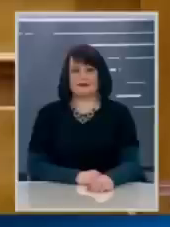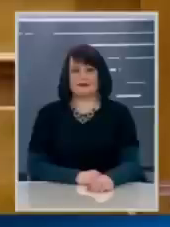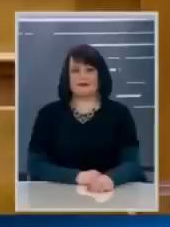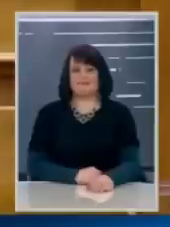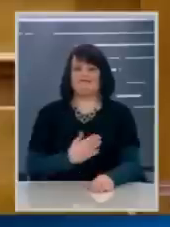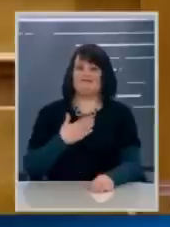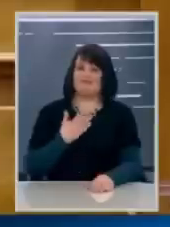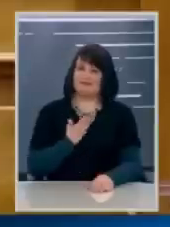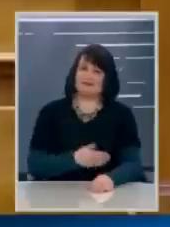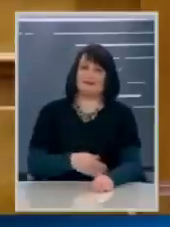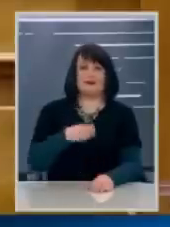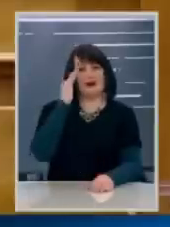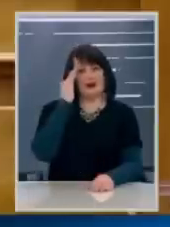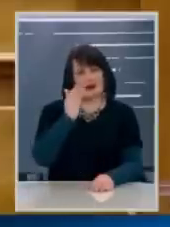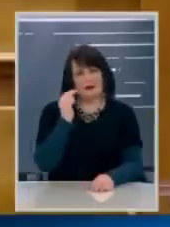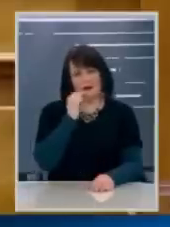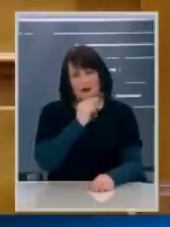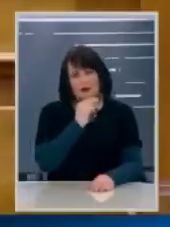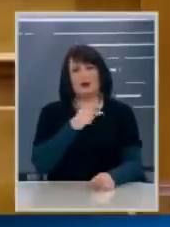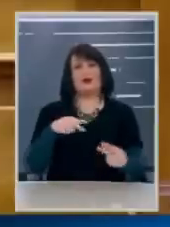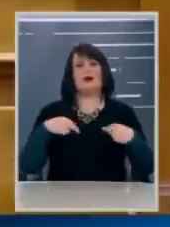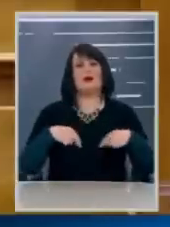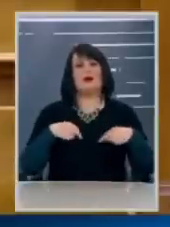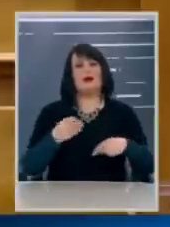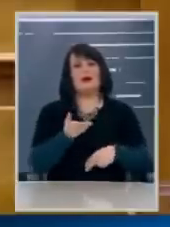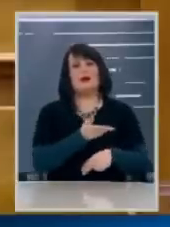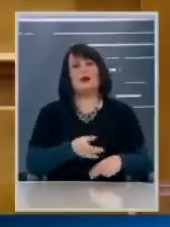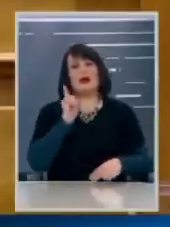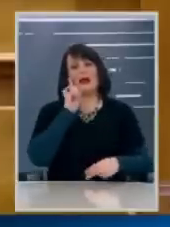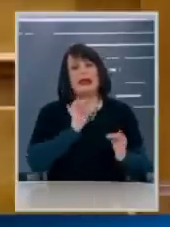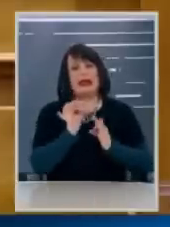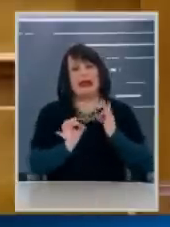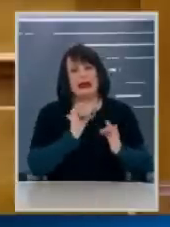Καλημέρα στον κύριο Πρωθυπουργό, στους κυρίους Υπουργούς και στις κυρίες